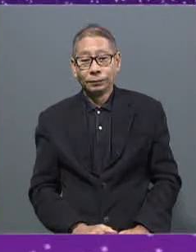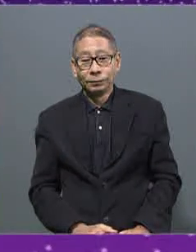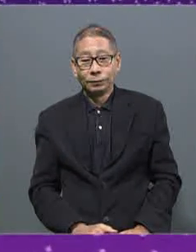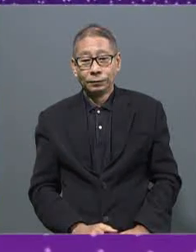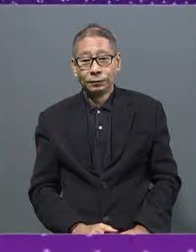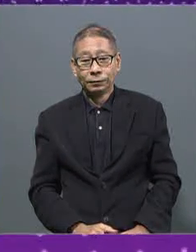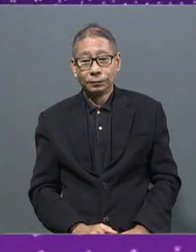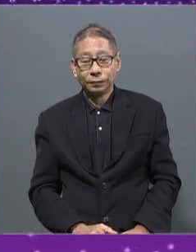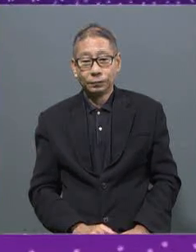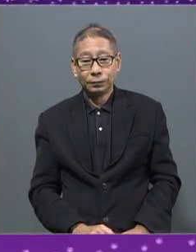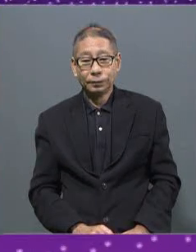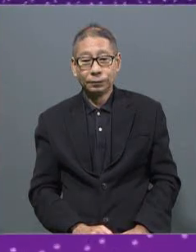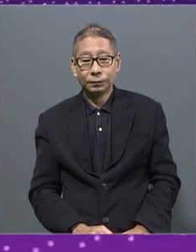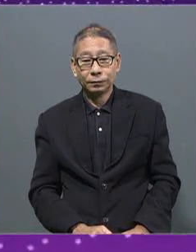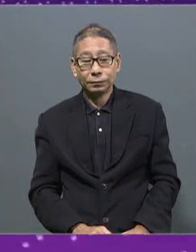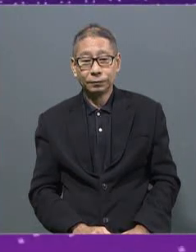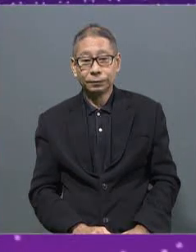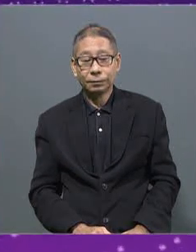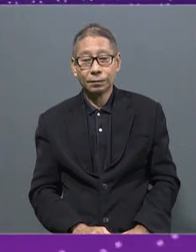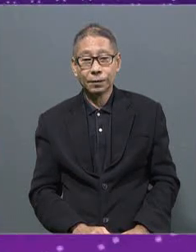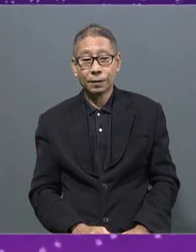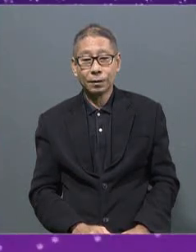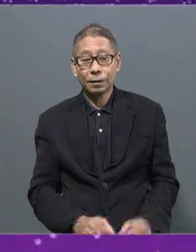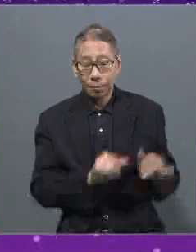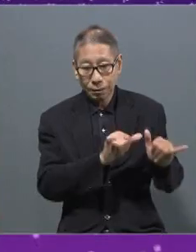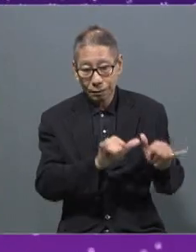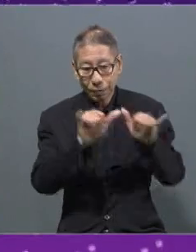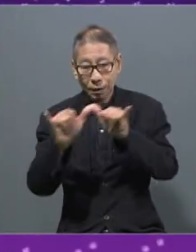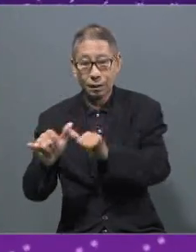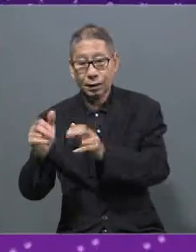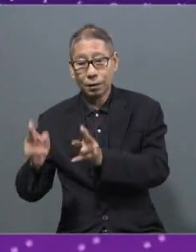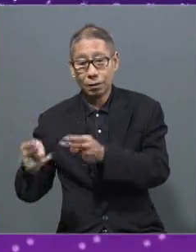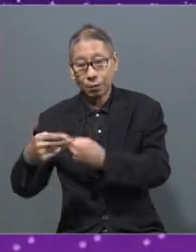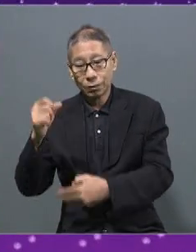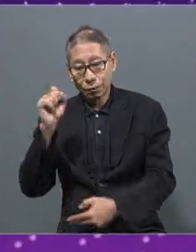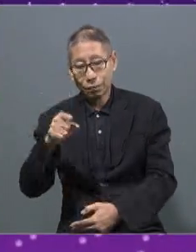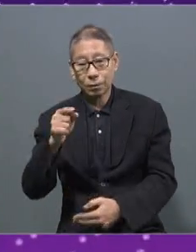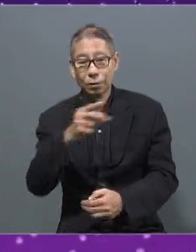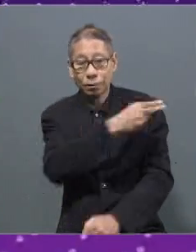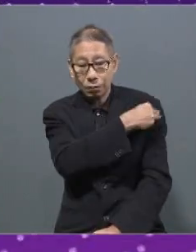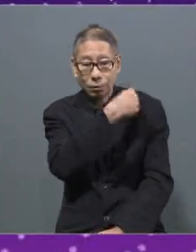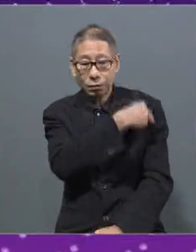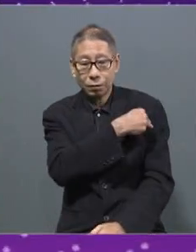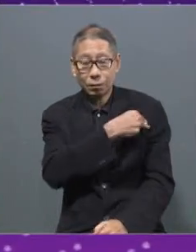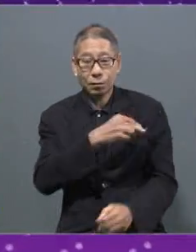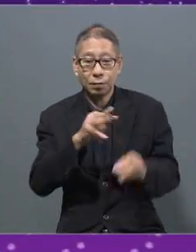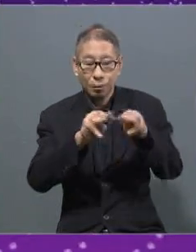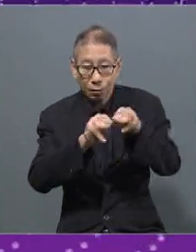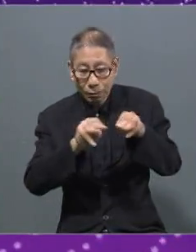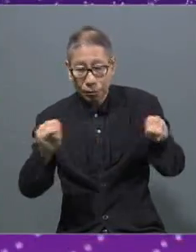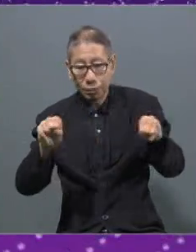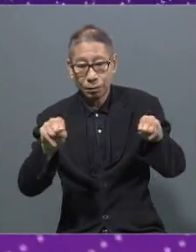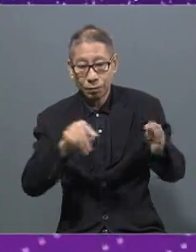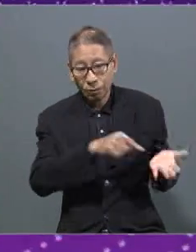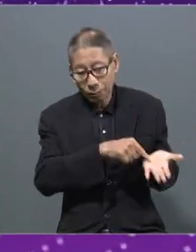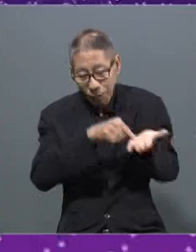ซึ่งถ้าจะว่าไปแล้วเนี่ยเทียบกับเราสามารถยกเอาห้องฉุกเฉินของโรงพยาบาลที่มีมาตรฐานไปอยู่ในพื้นที่ซึ่งใน